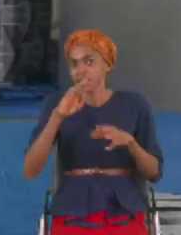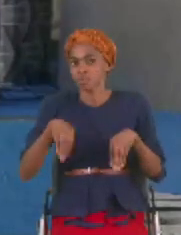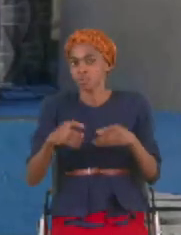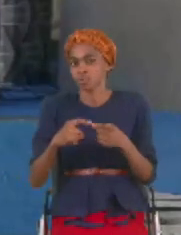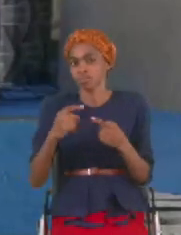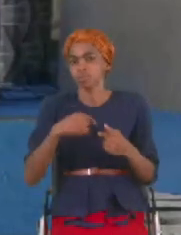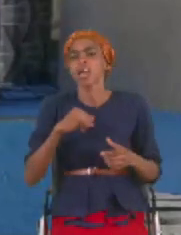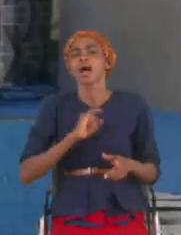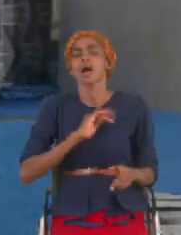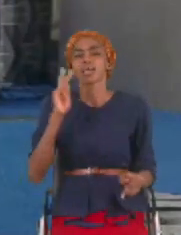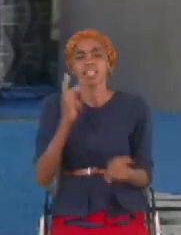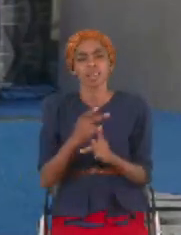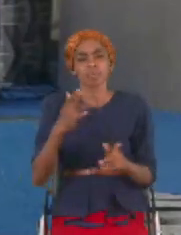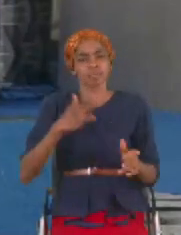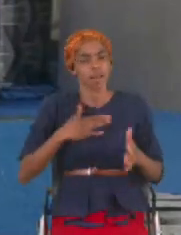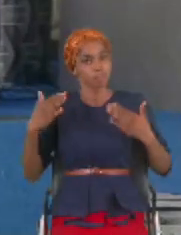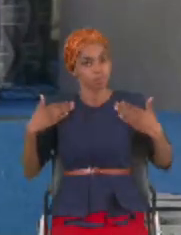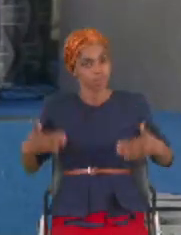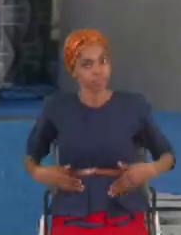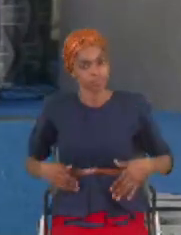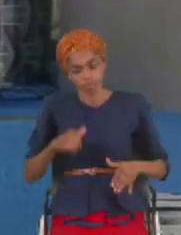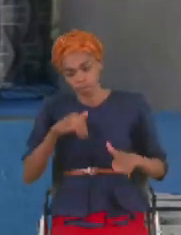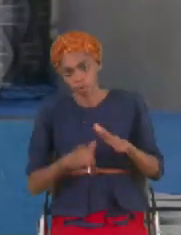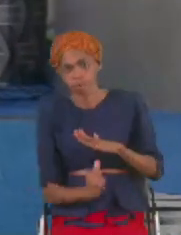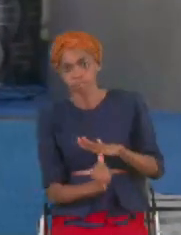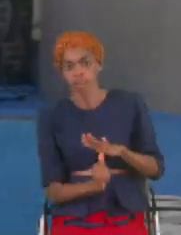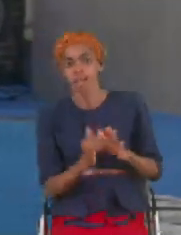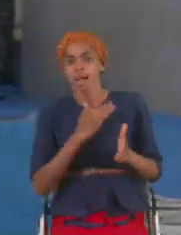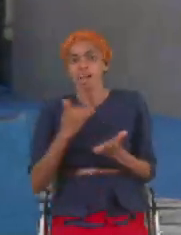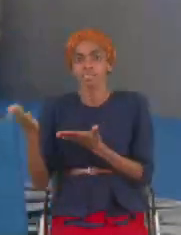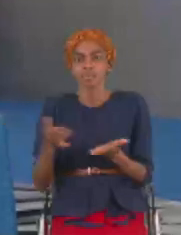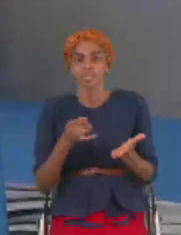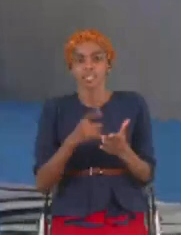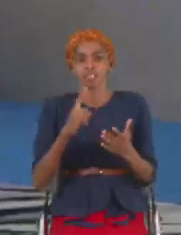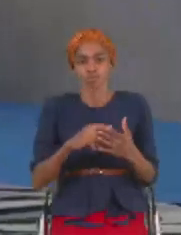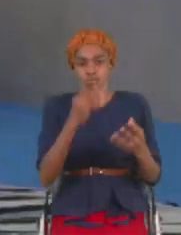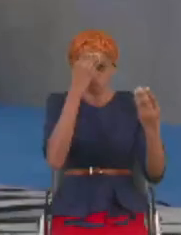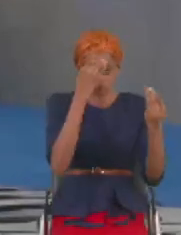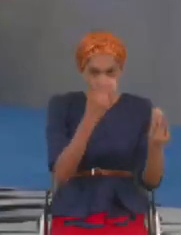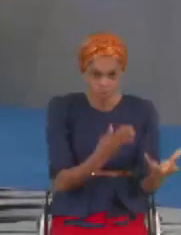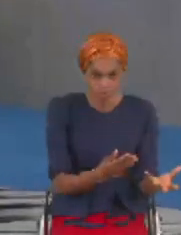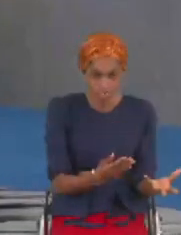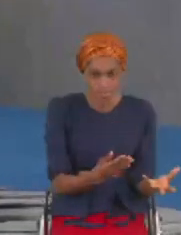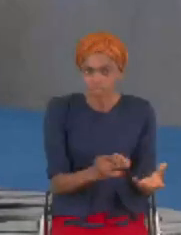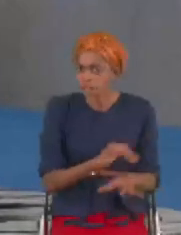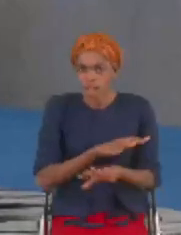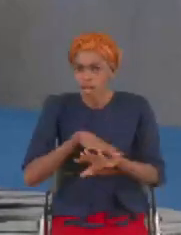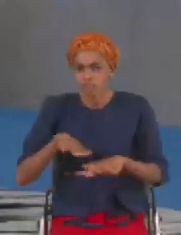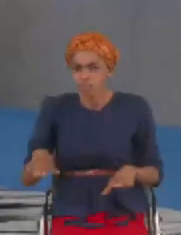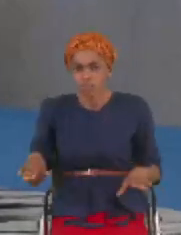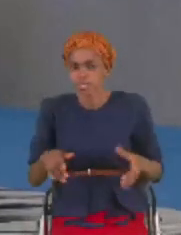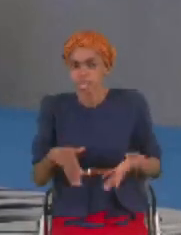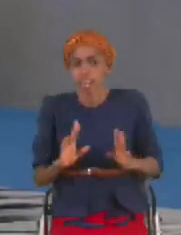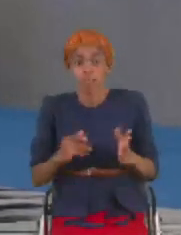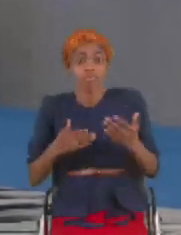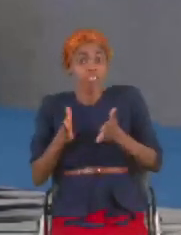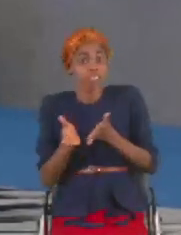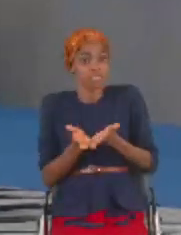je traite durement mon corps et je le tiens assujettis je ne permets pas au